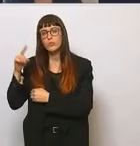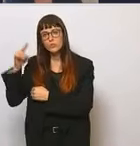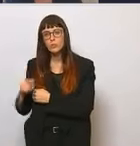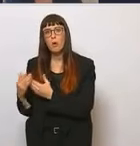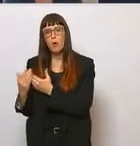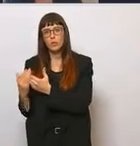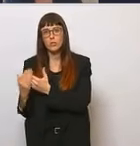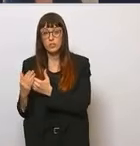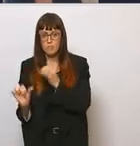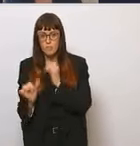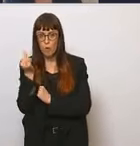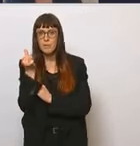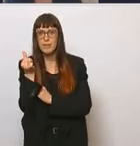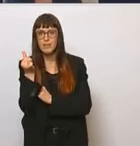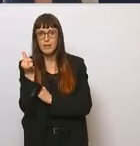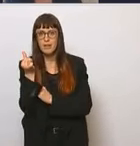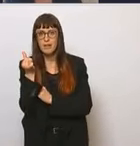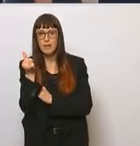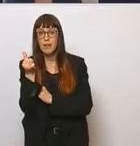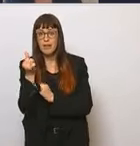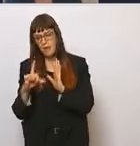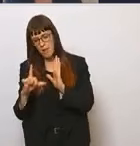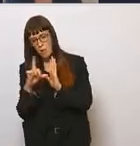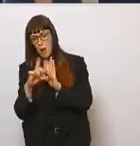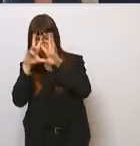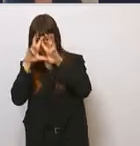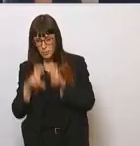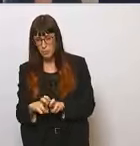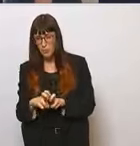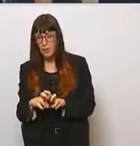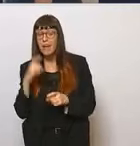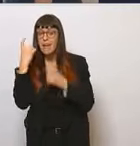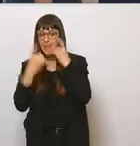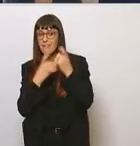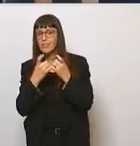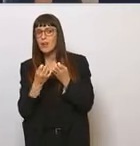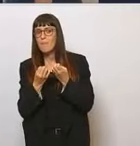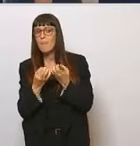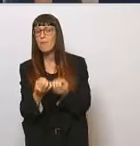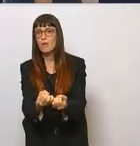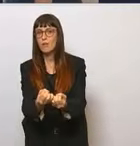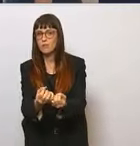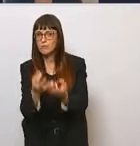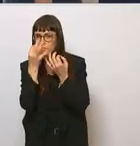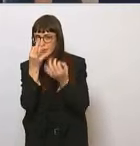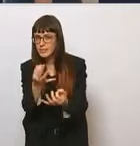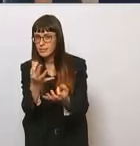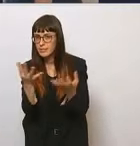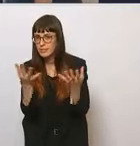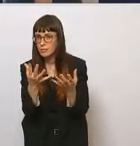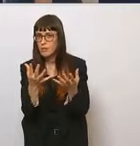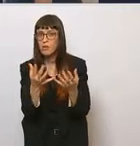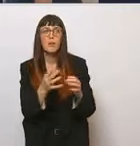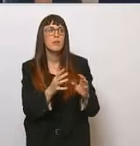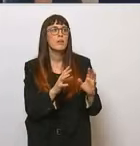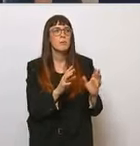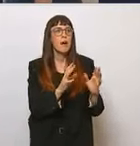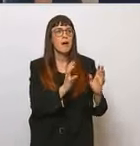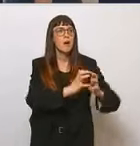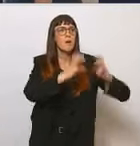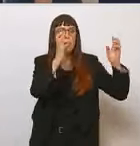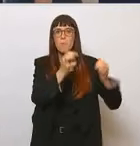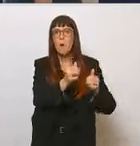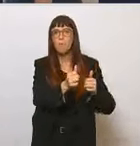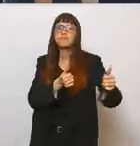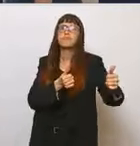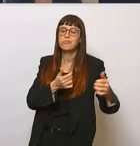qui va être appliqué, ce n'est pas qu'il a moins d'ambition que le Parlement, c'est juste qu'il se dit, dans le fond, on veut que...